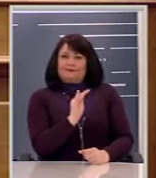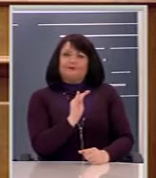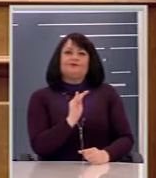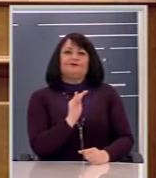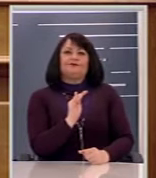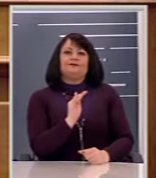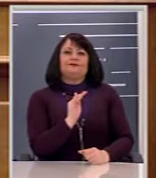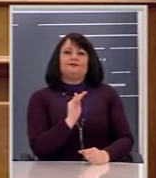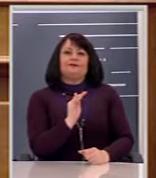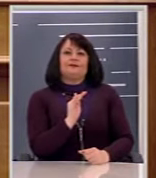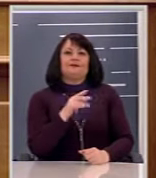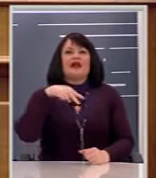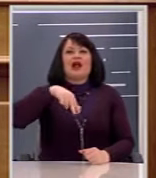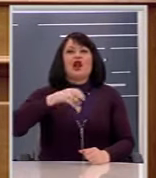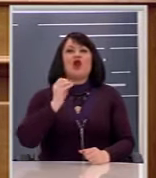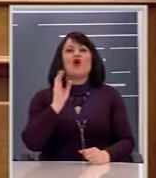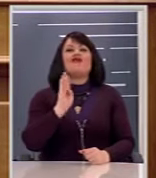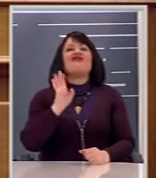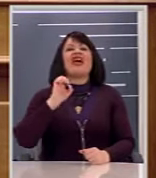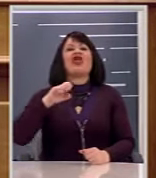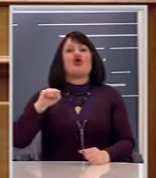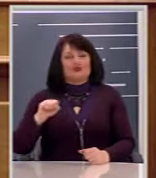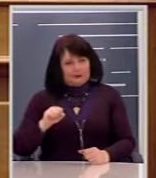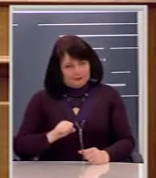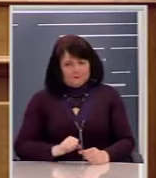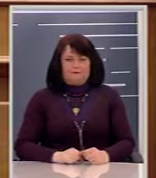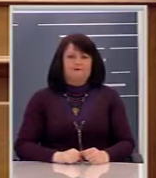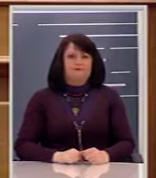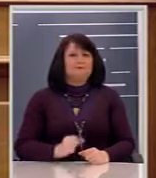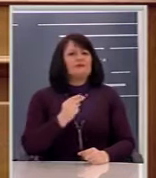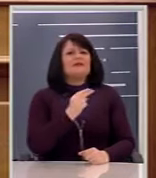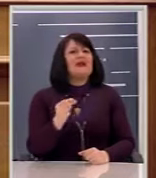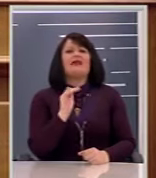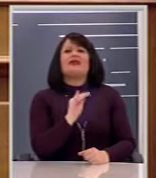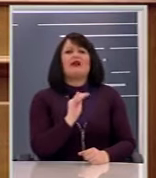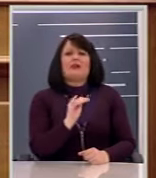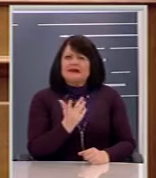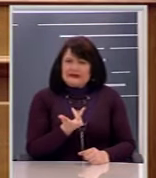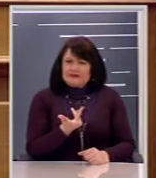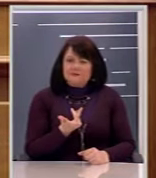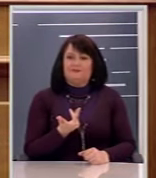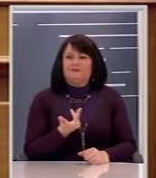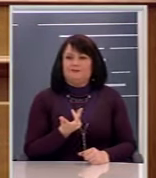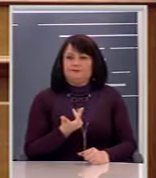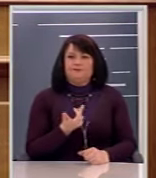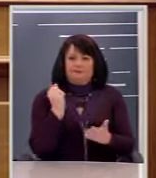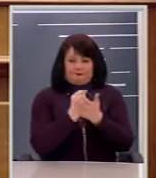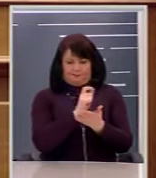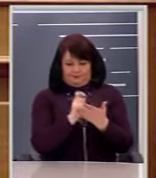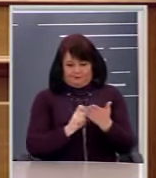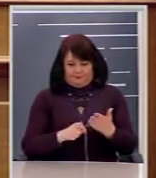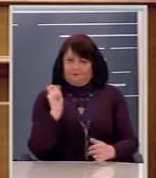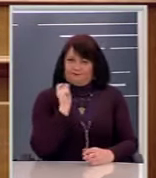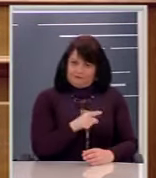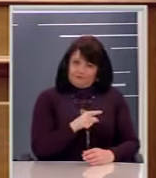κύριο Ανδρέα Λοβέρδο. Ποιο είναι το αντικείμενο της ερωτήσεως αυτής? Η επιστολή στην οποία